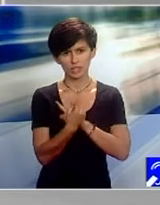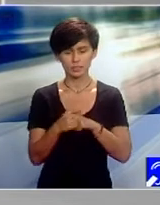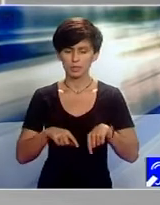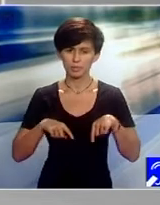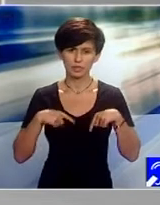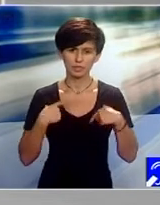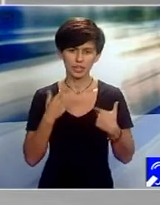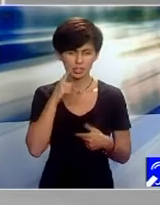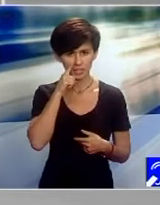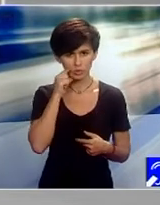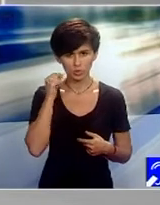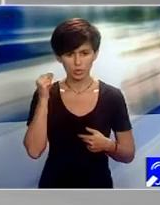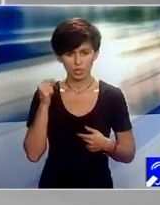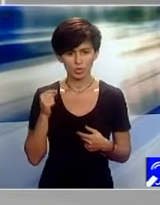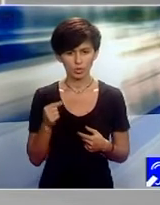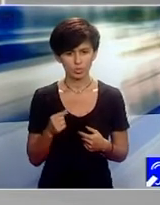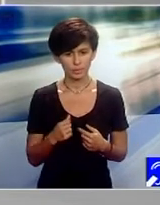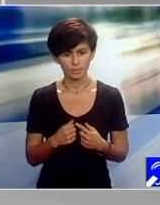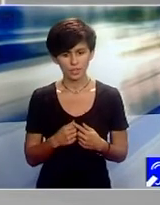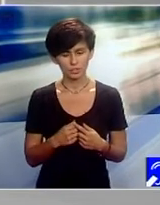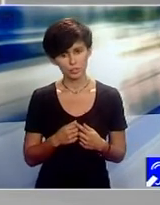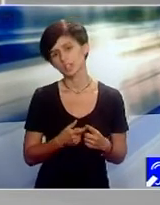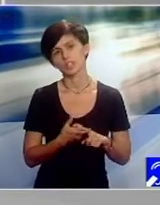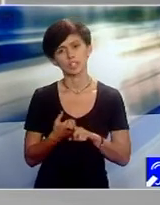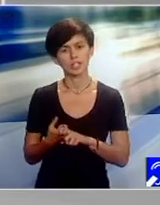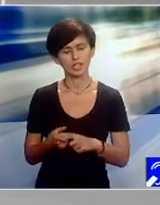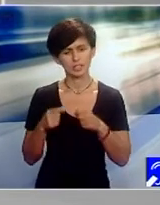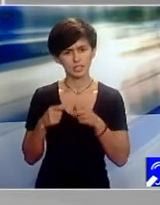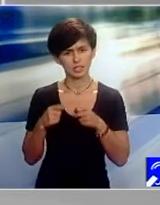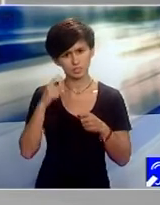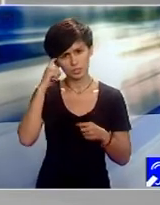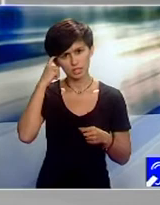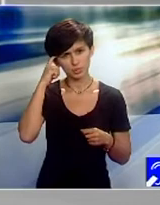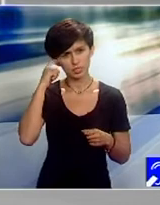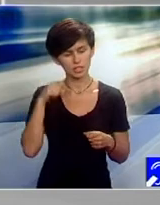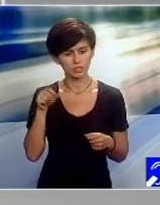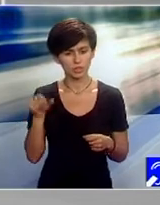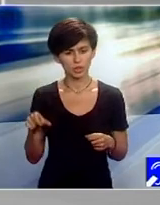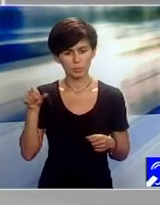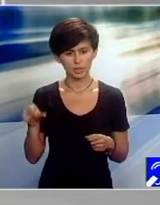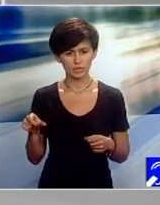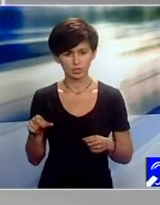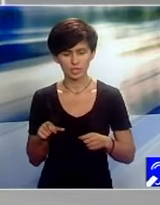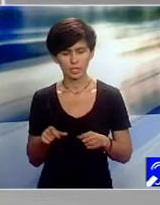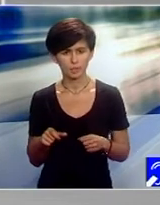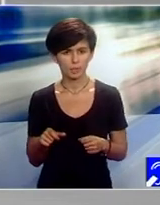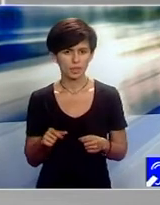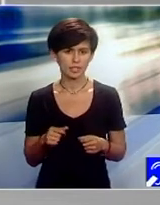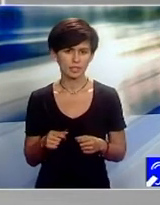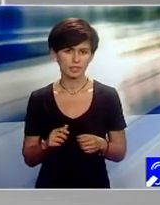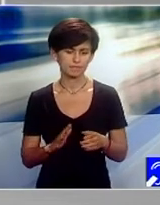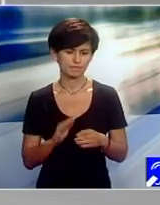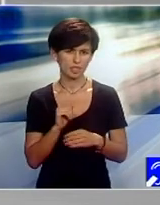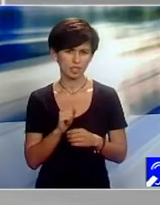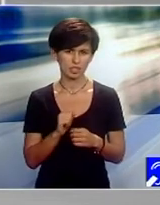de vedere a stării psihice, pentru că o persoană de genul acesta devine confuză, dezorientată.